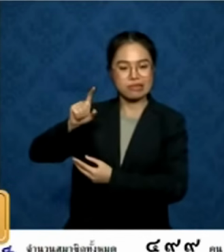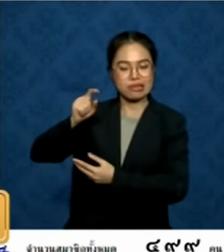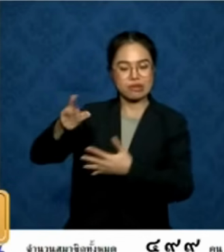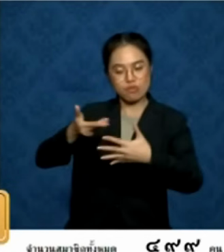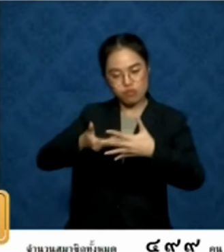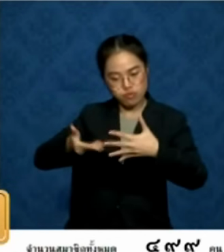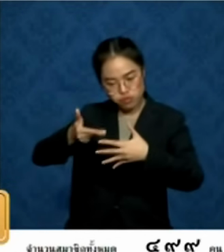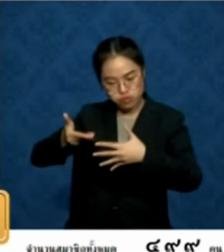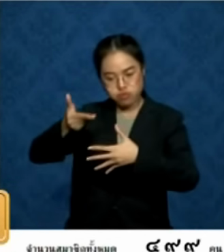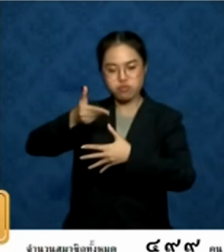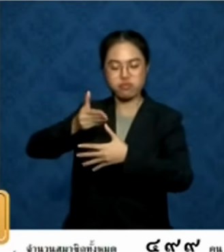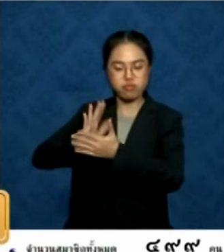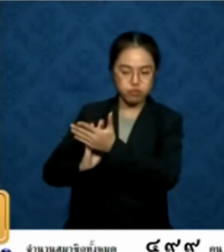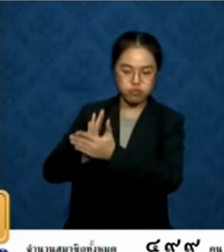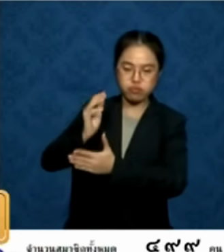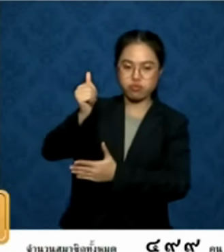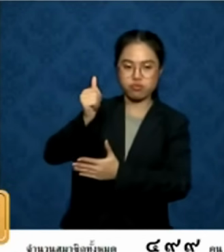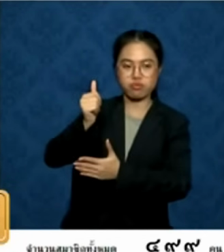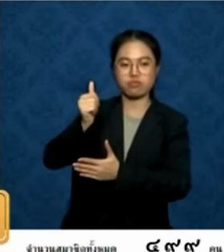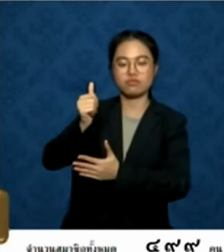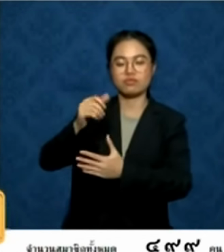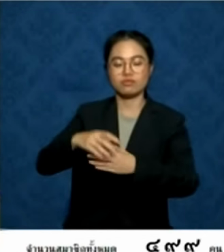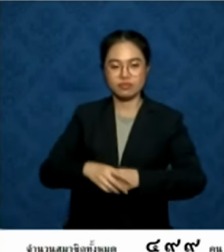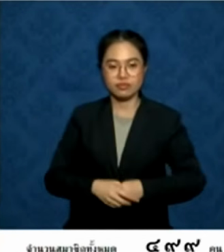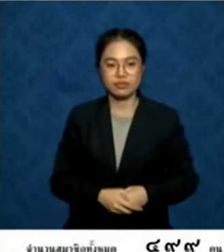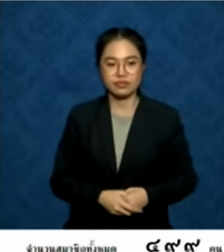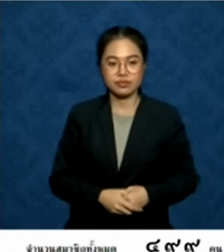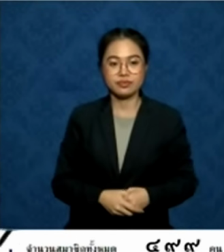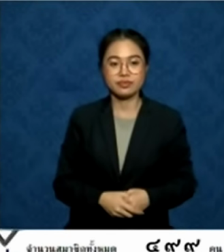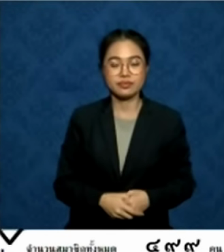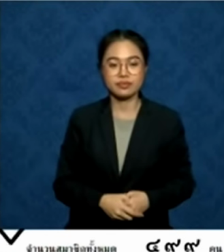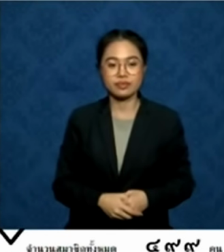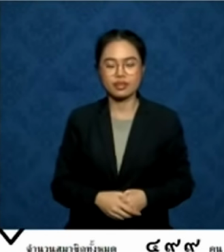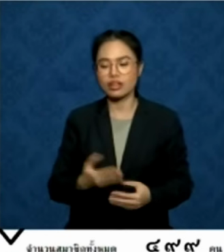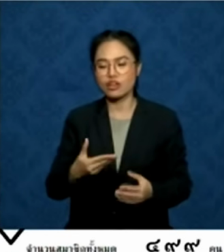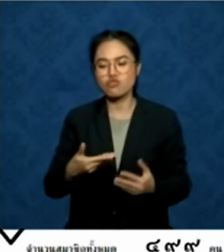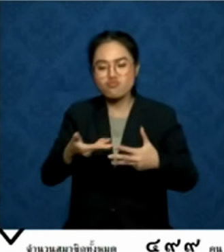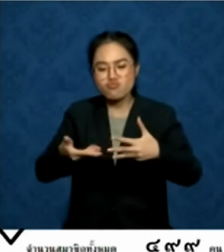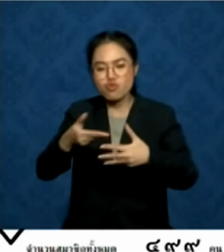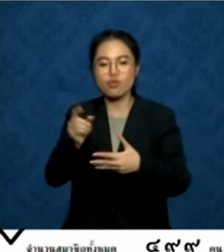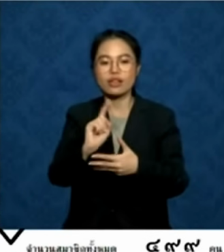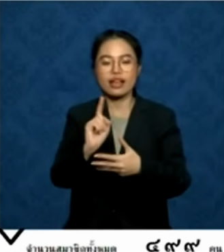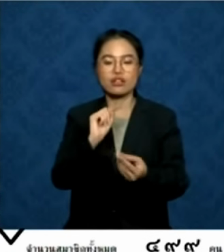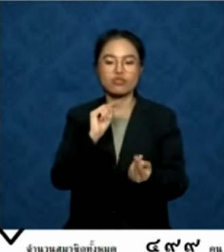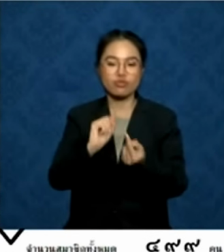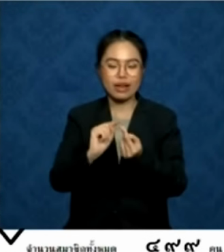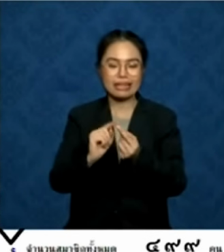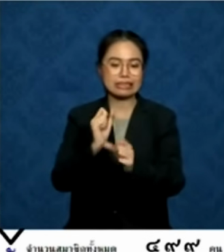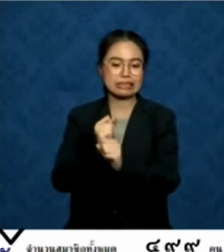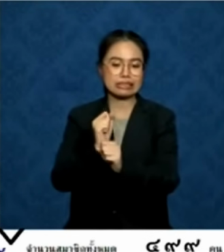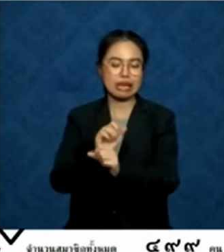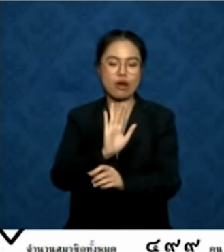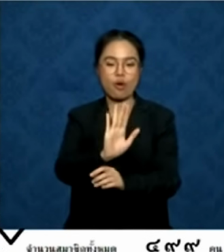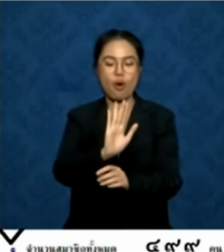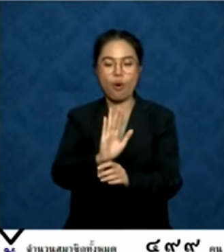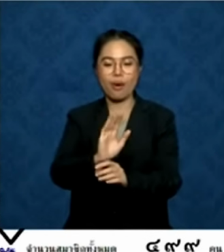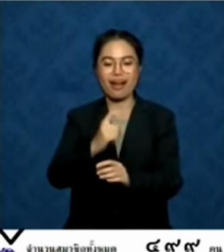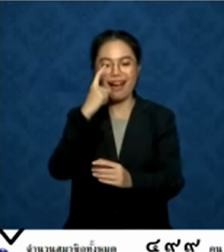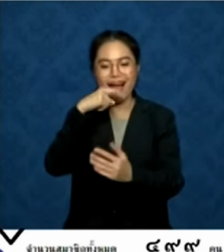อย่างมีเสถียรภาพและยั่งยืนโดยการยกระดับศักยภาพของประเทศในหลากหลายมิติ